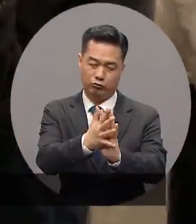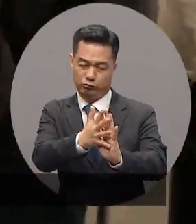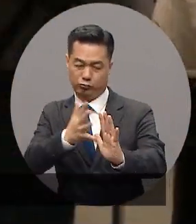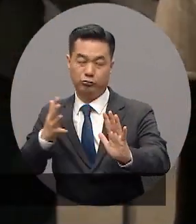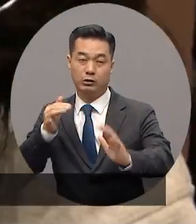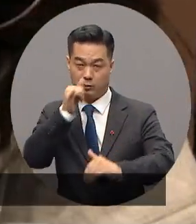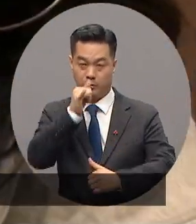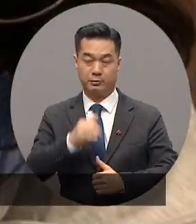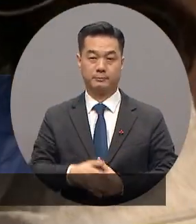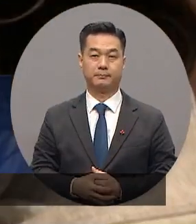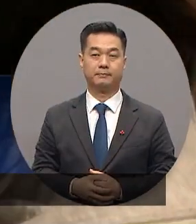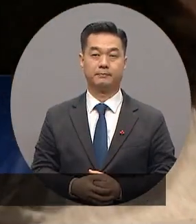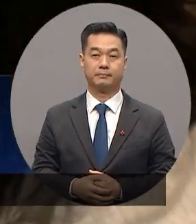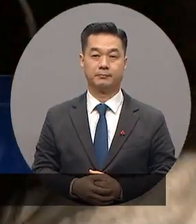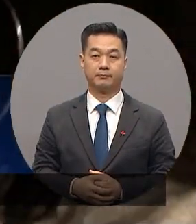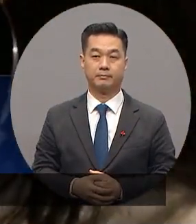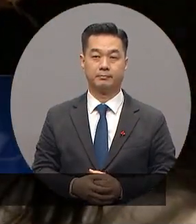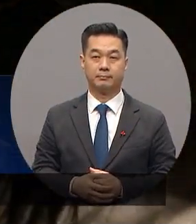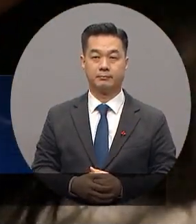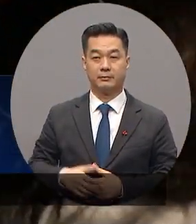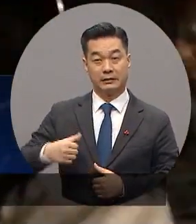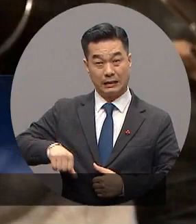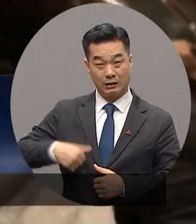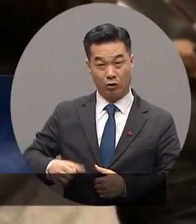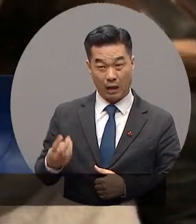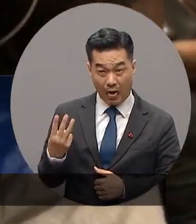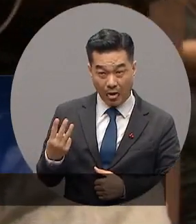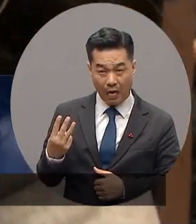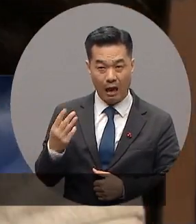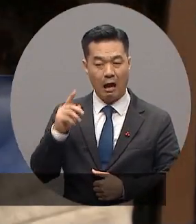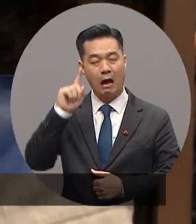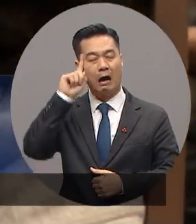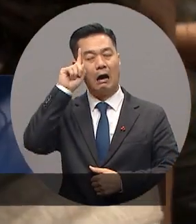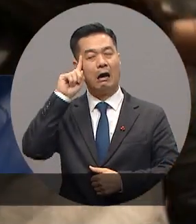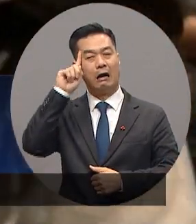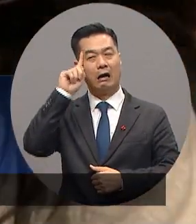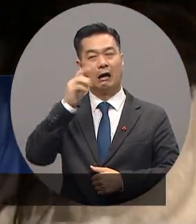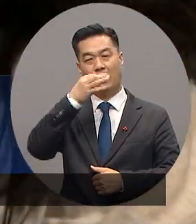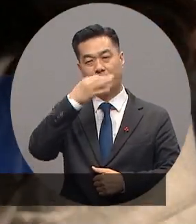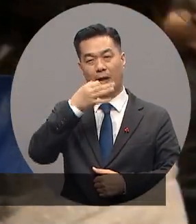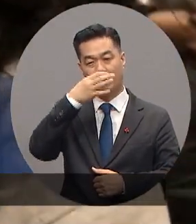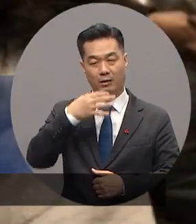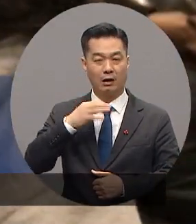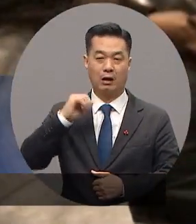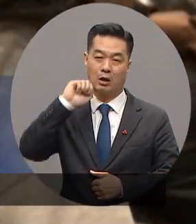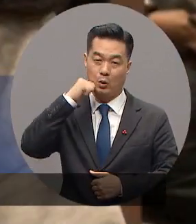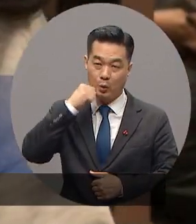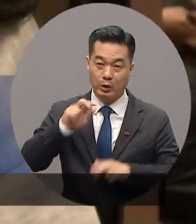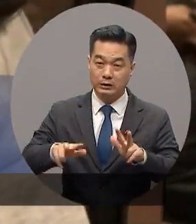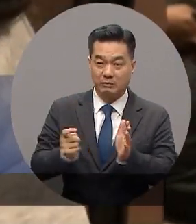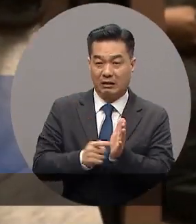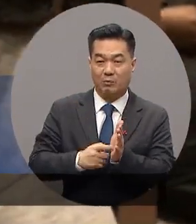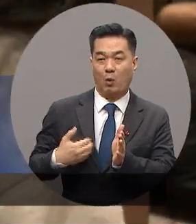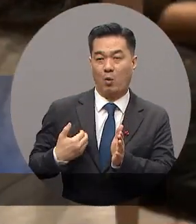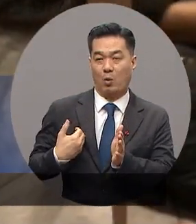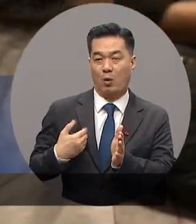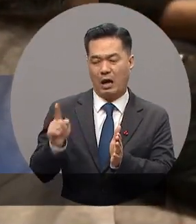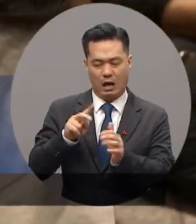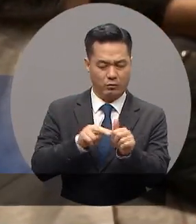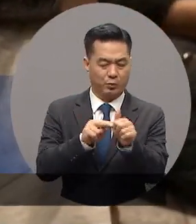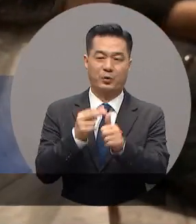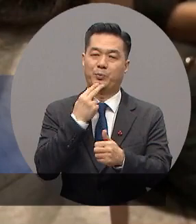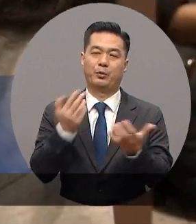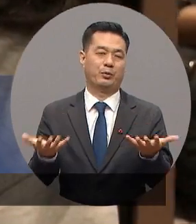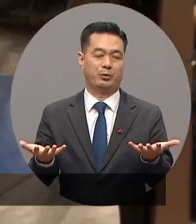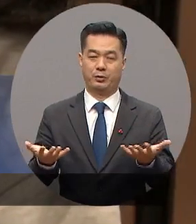생겨났습니다. It's too much stress with three children. It's not easy. So for now we don't know. We don't know. We don't have